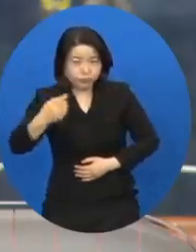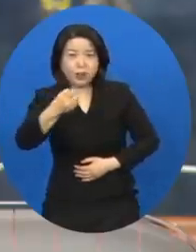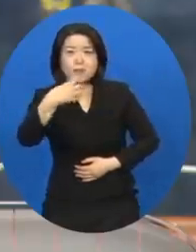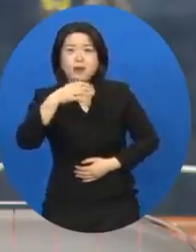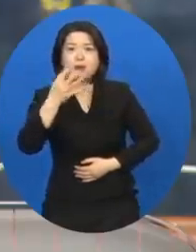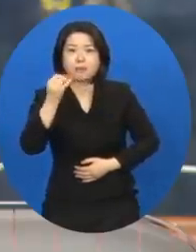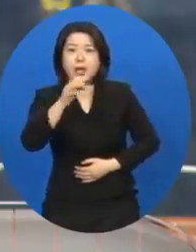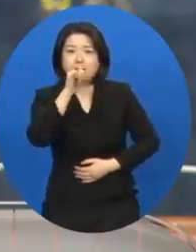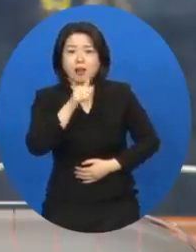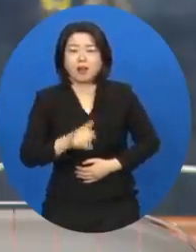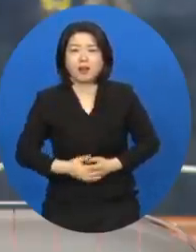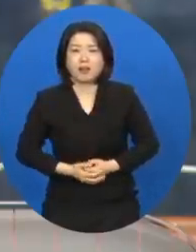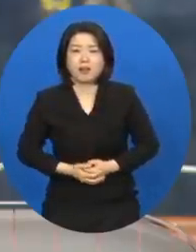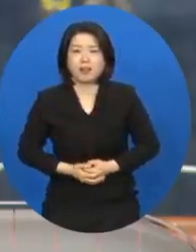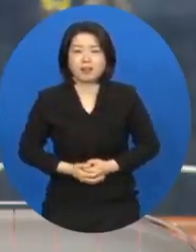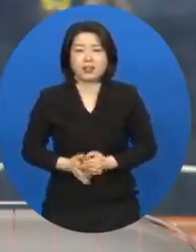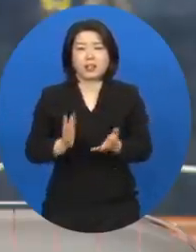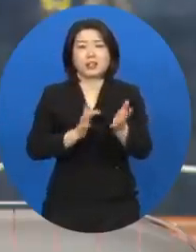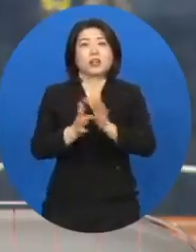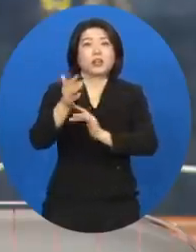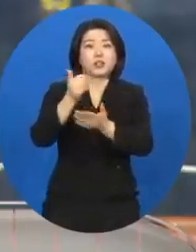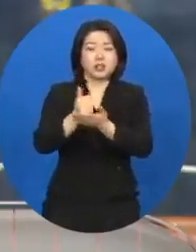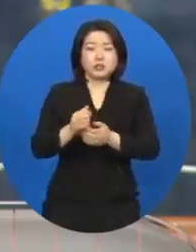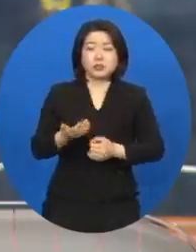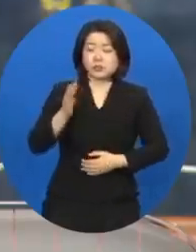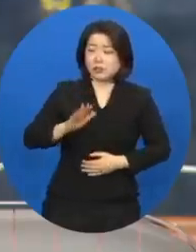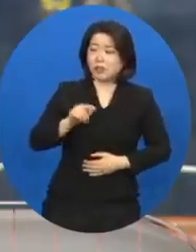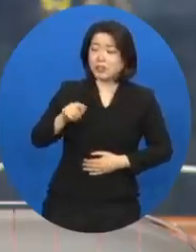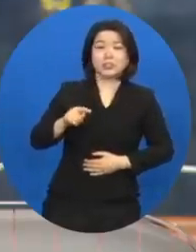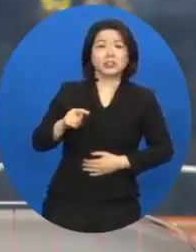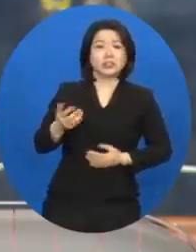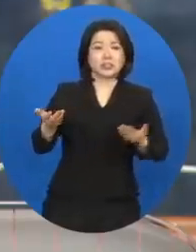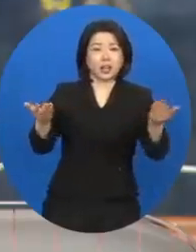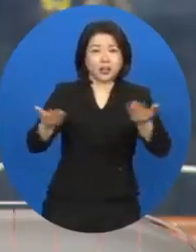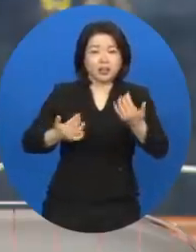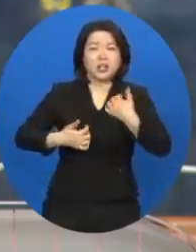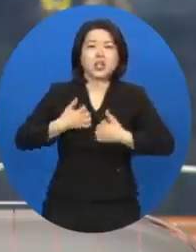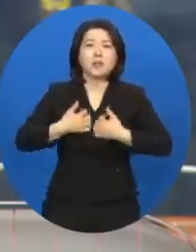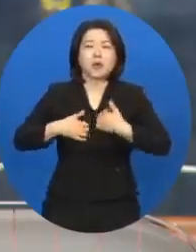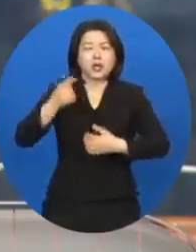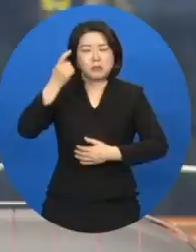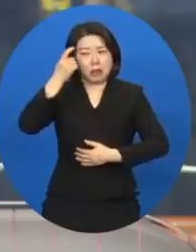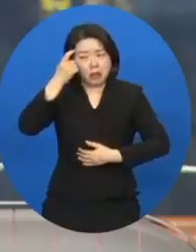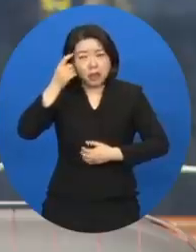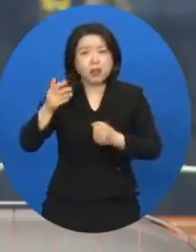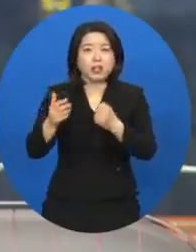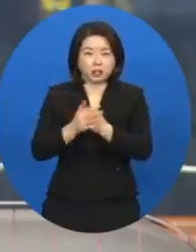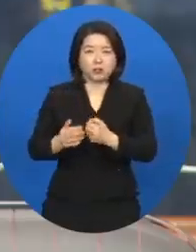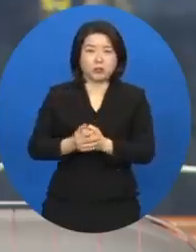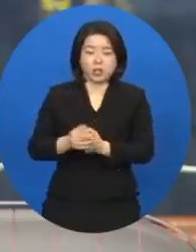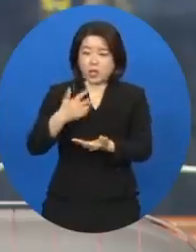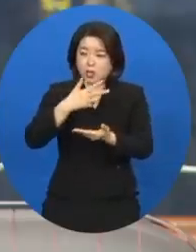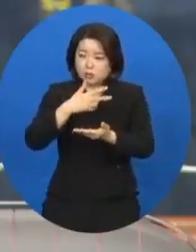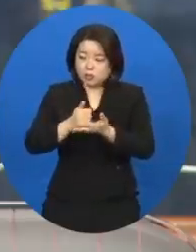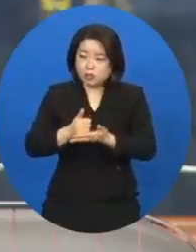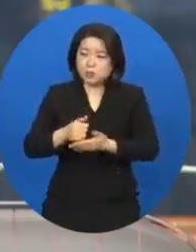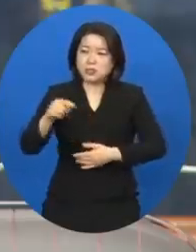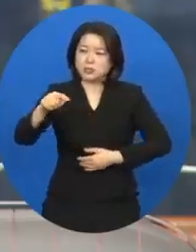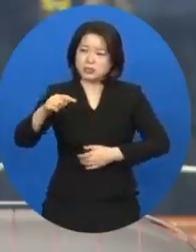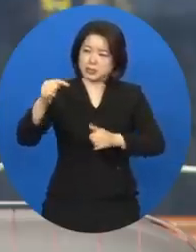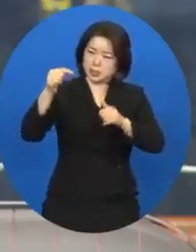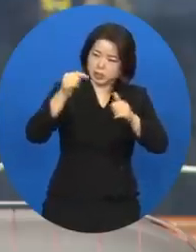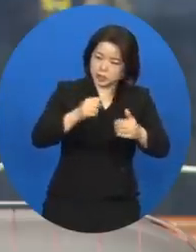했을 정도인데 예수님께서 그걸 기뻐하신다고 믿었기 때문에 주님이 그렇게 하라고 우리를